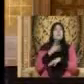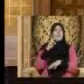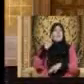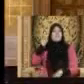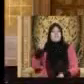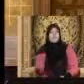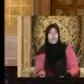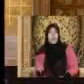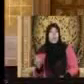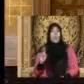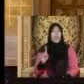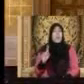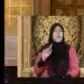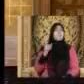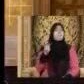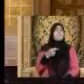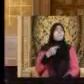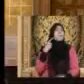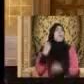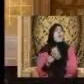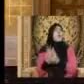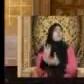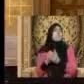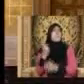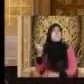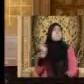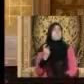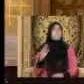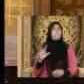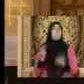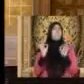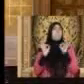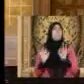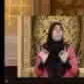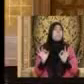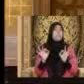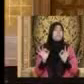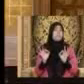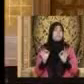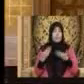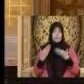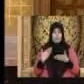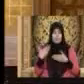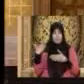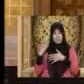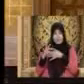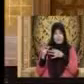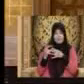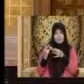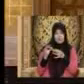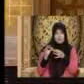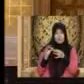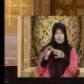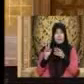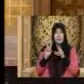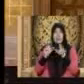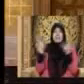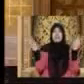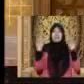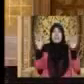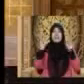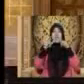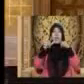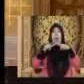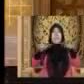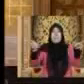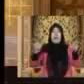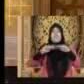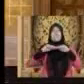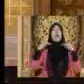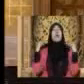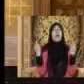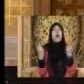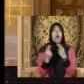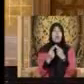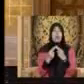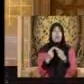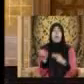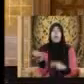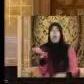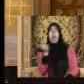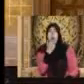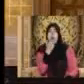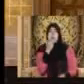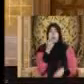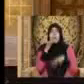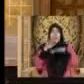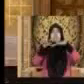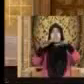تتأكد من مصدر الخبر؟ اليوم كما ذكرت وكالة أنباء، وكالات أنباء عالمية تخطئ في الخبر،